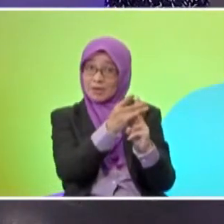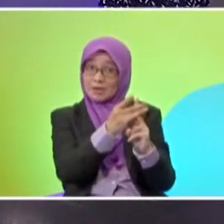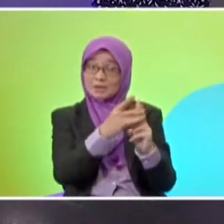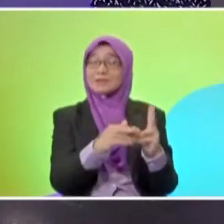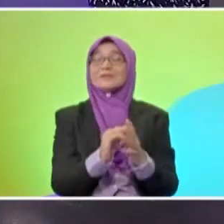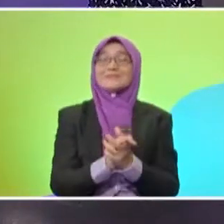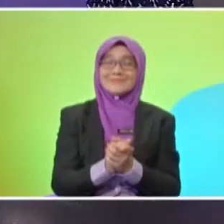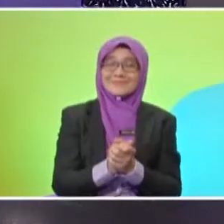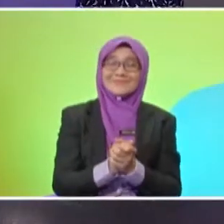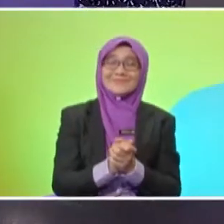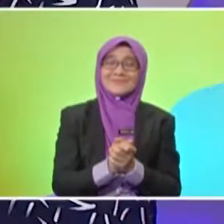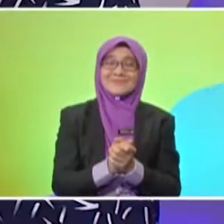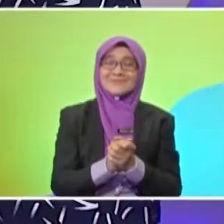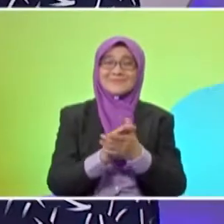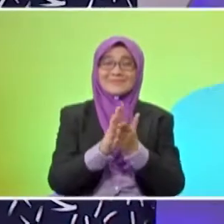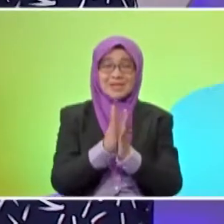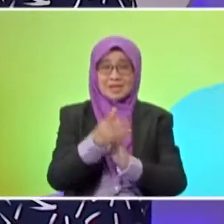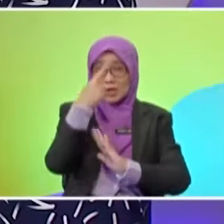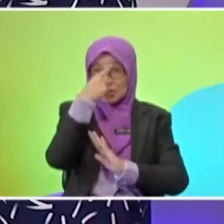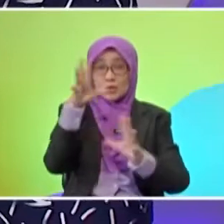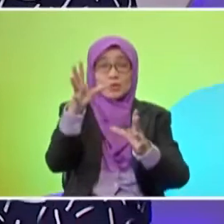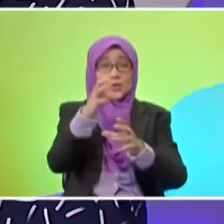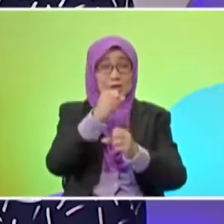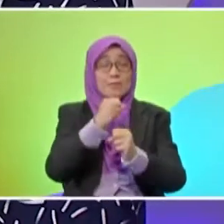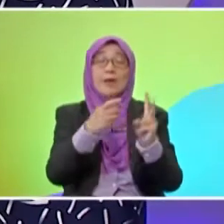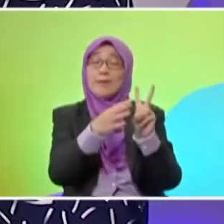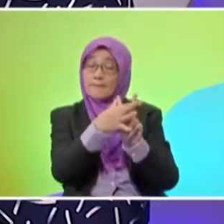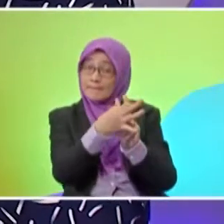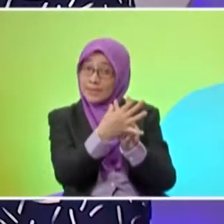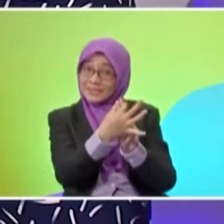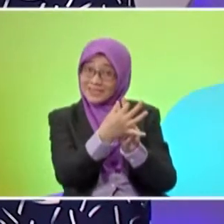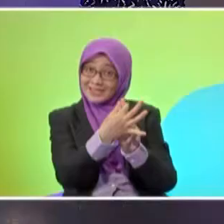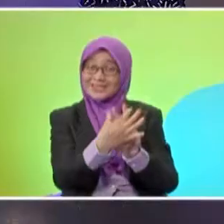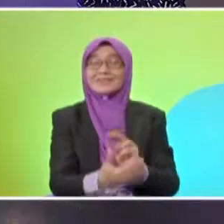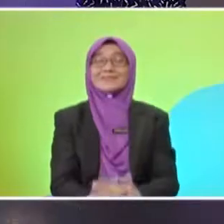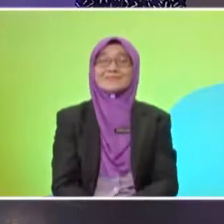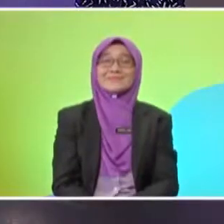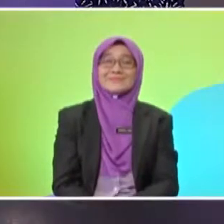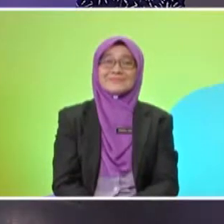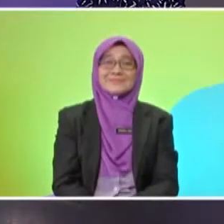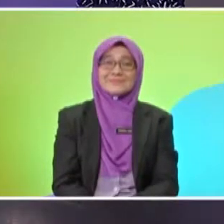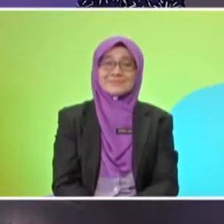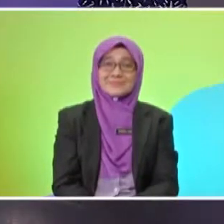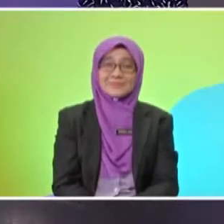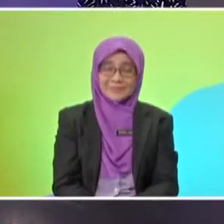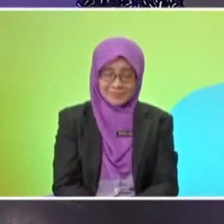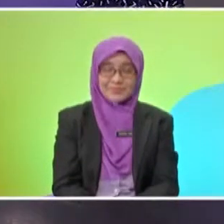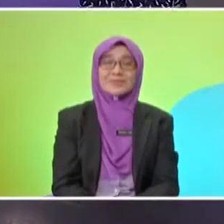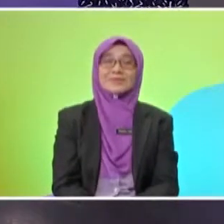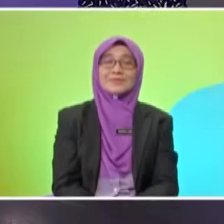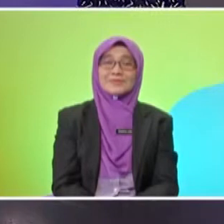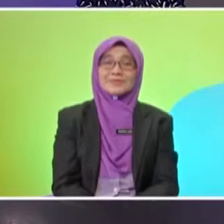berebut pasangan jadi bersaing untuk mendapatkan pasalnya juragan ciu kenari pasangan untuk membiaya